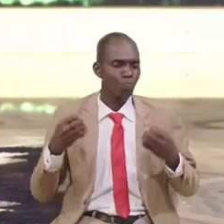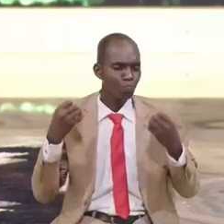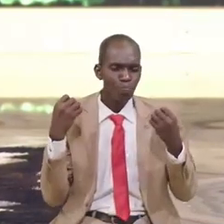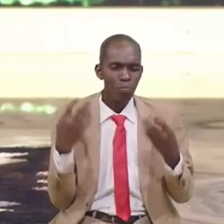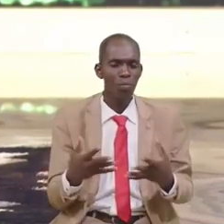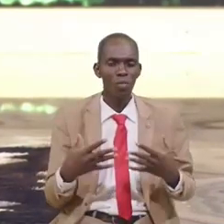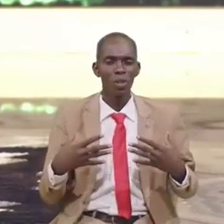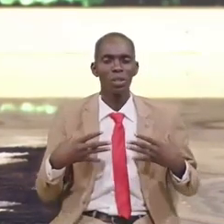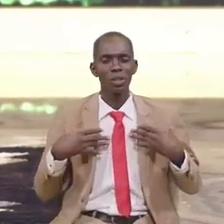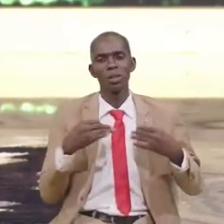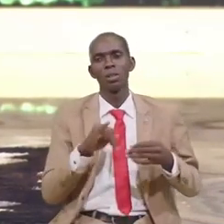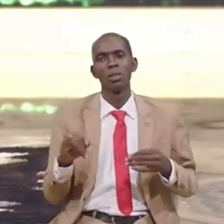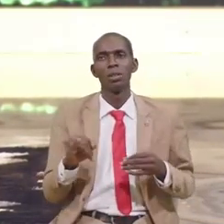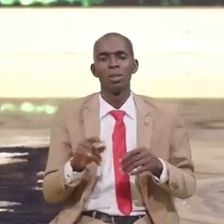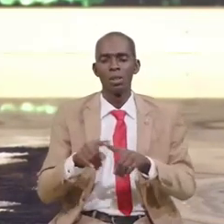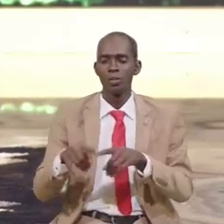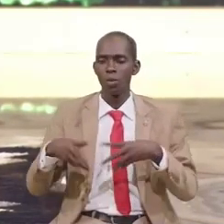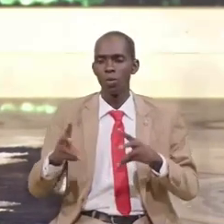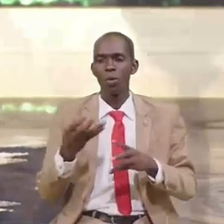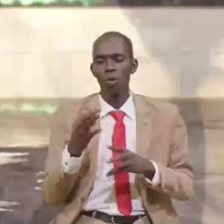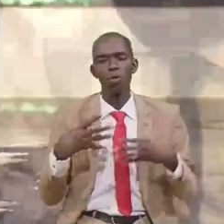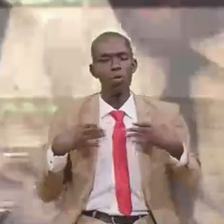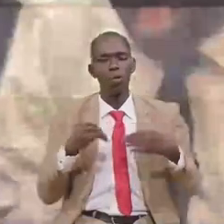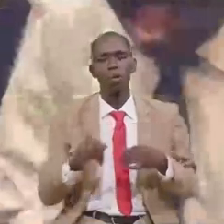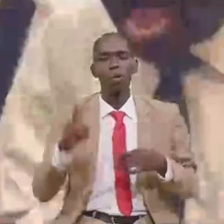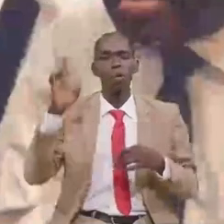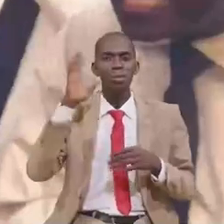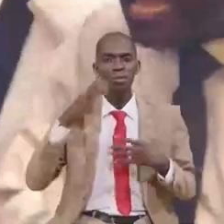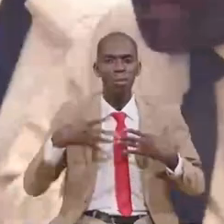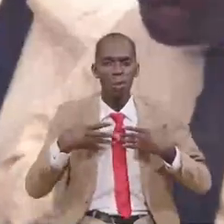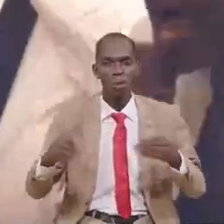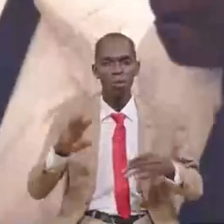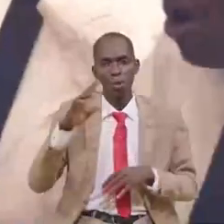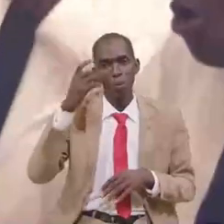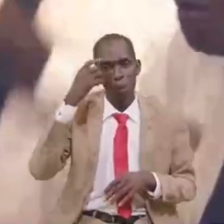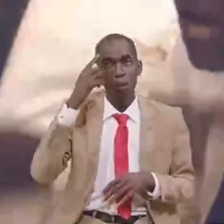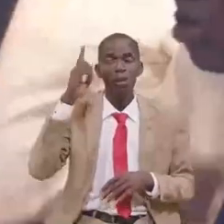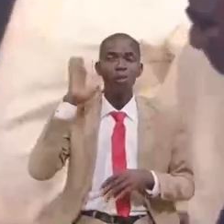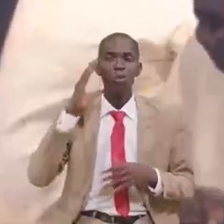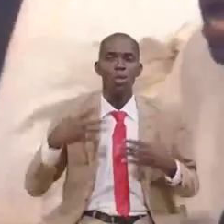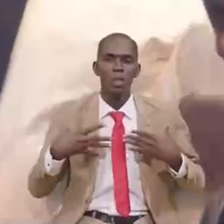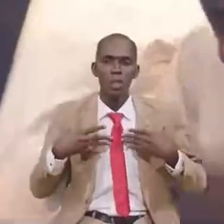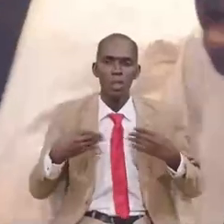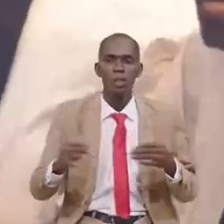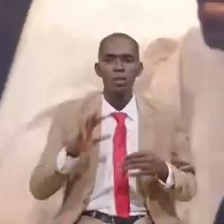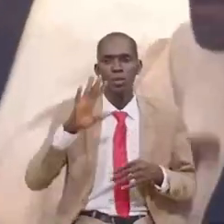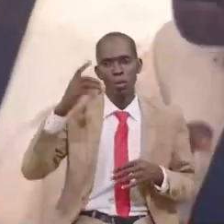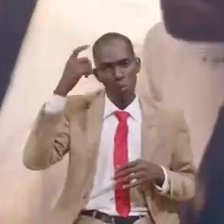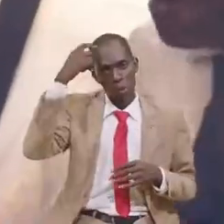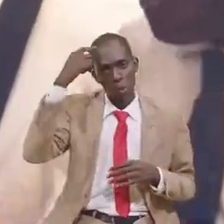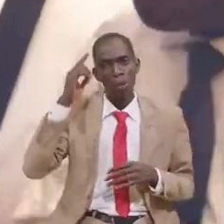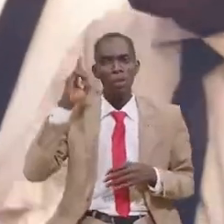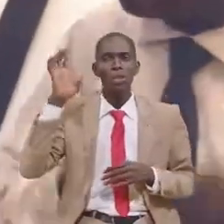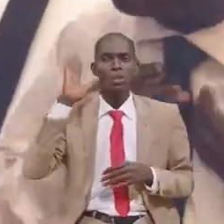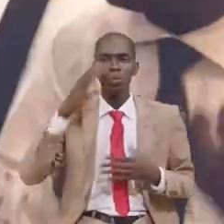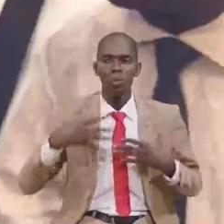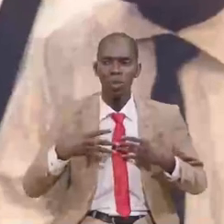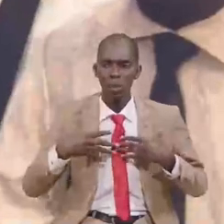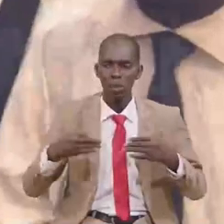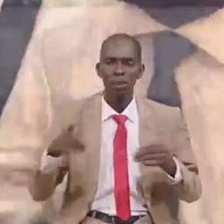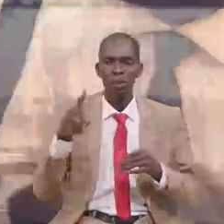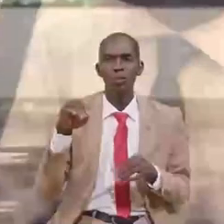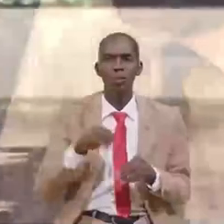guérir votre esprit, va guérir votre cerveau, il va guérir vos nerfs, il va guérir